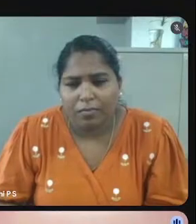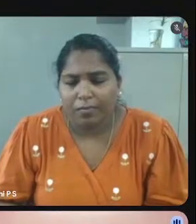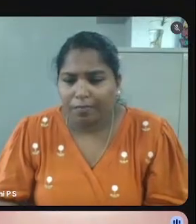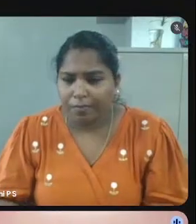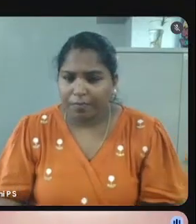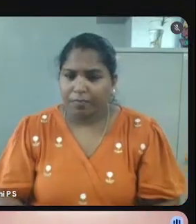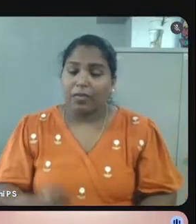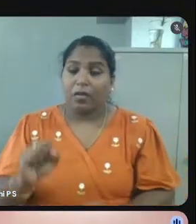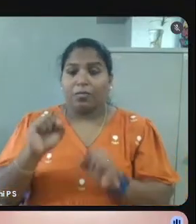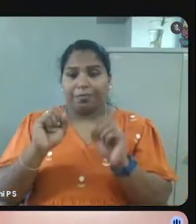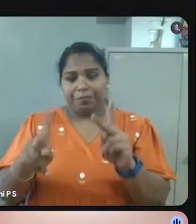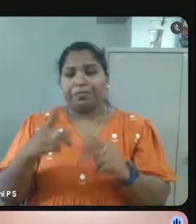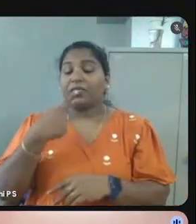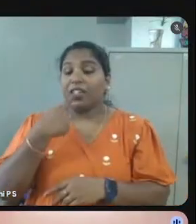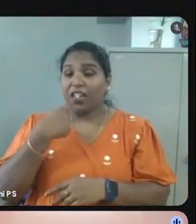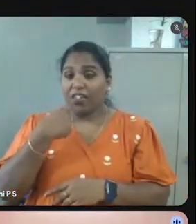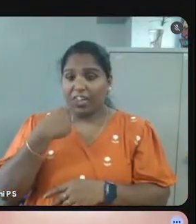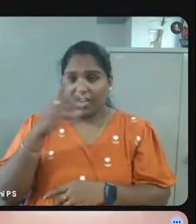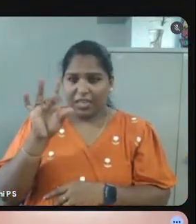ആക്ച്വലി ഇത് വൈറ്റ് ഡിസ്ചാർജ് അത്